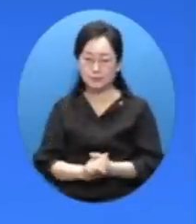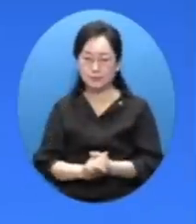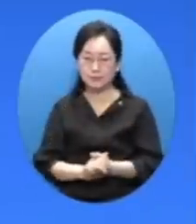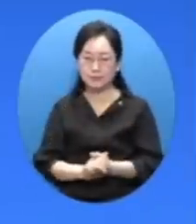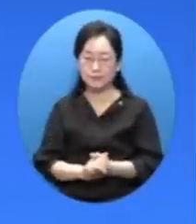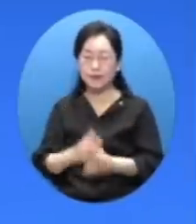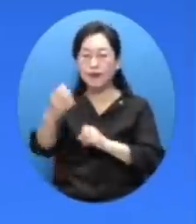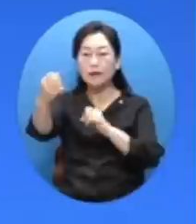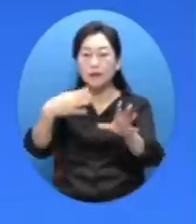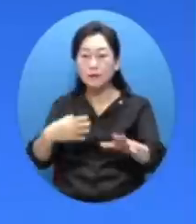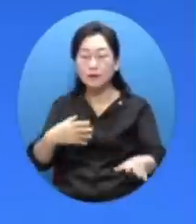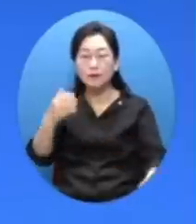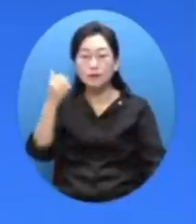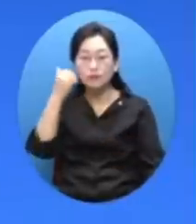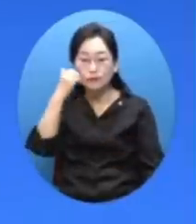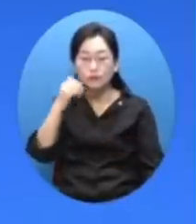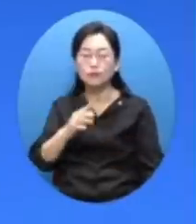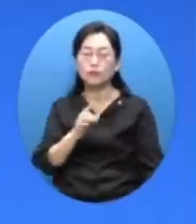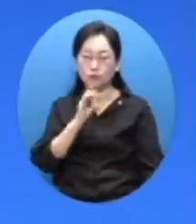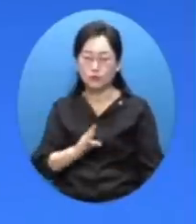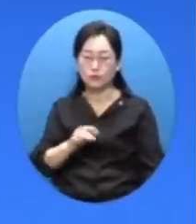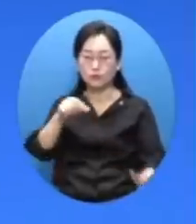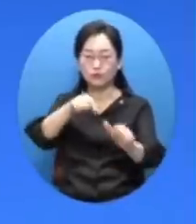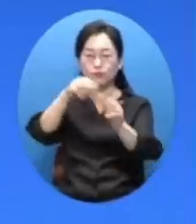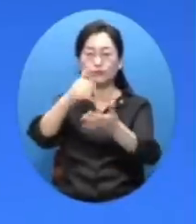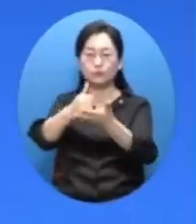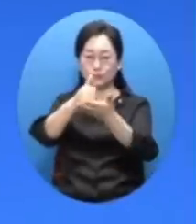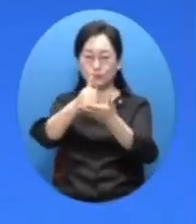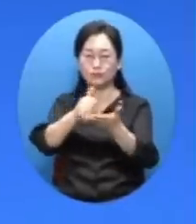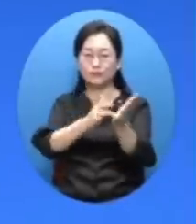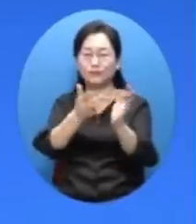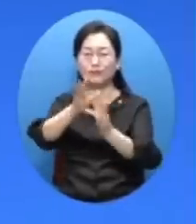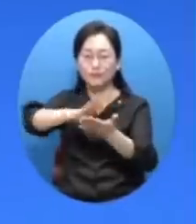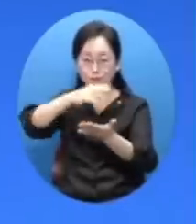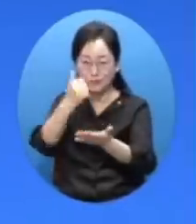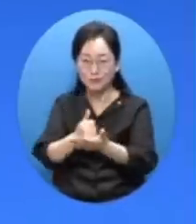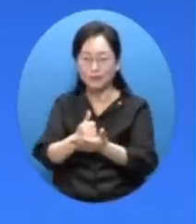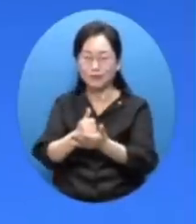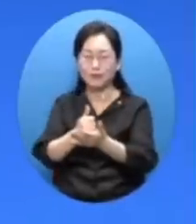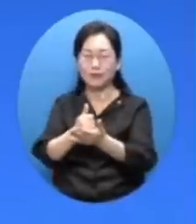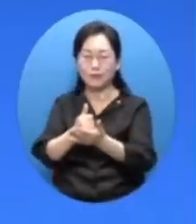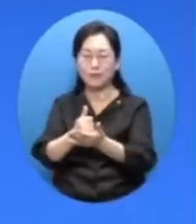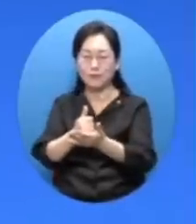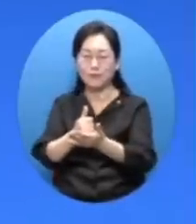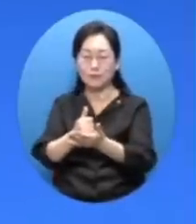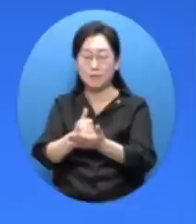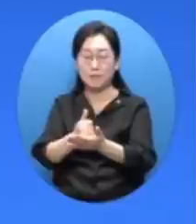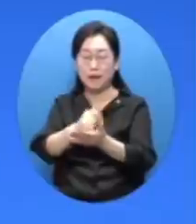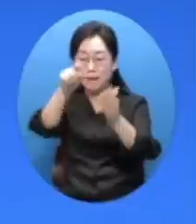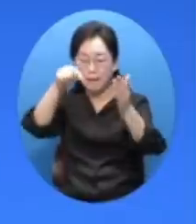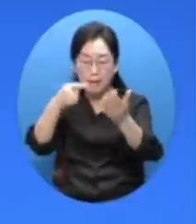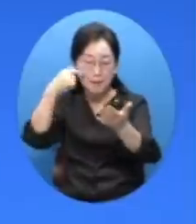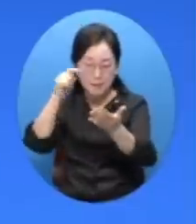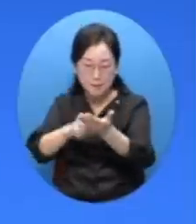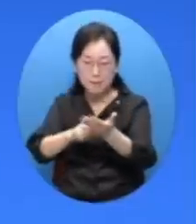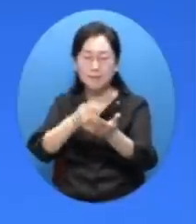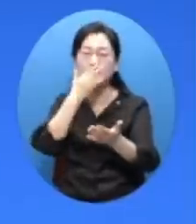이 답은 오직 우리의 구세주 예수 그리스도로부터 발견할 수가 있습니다.